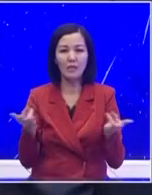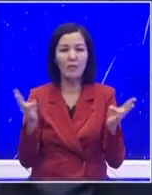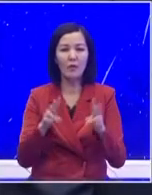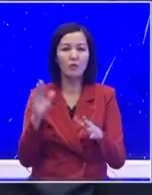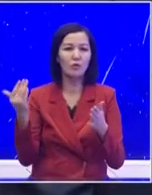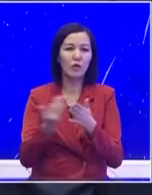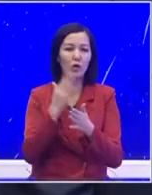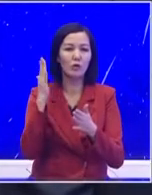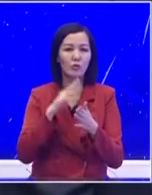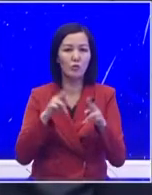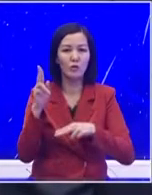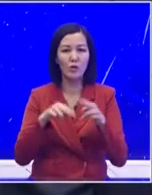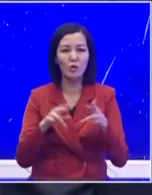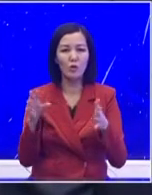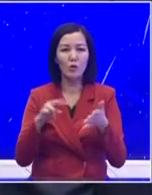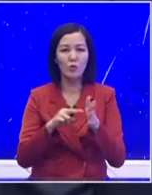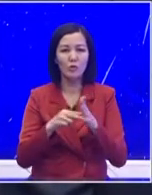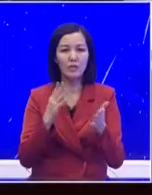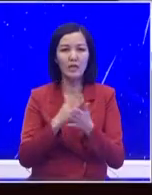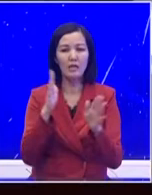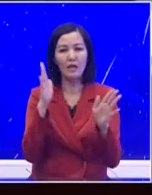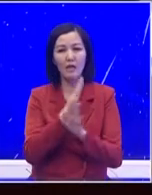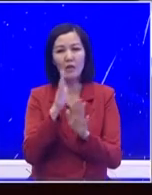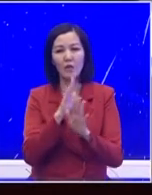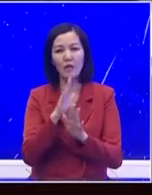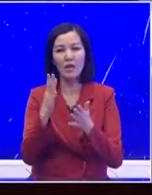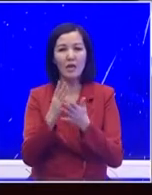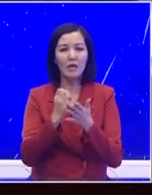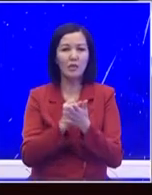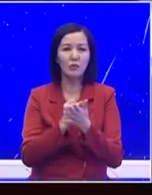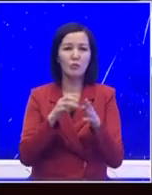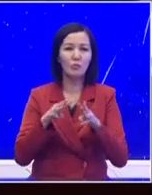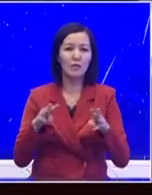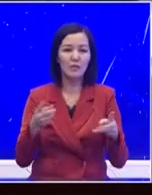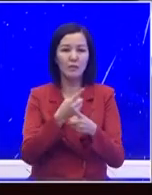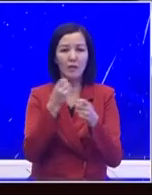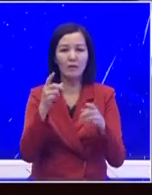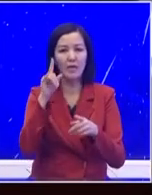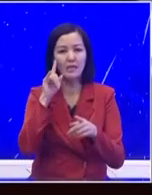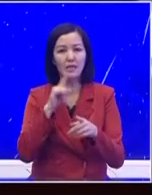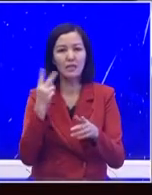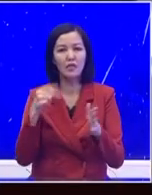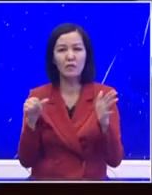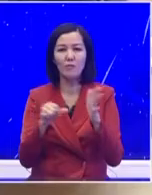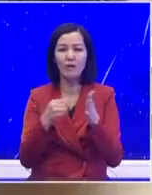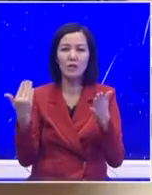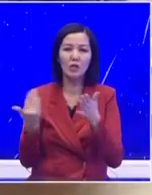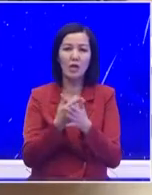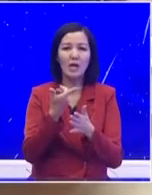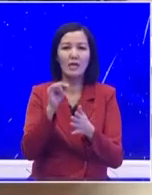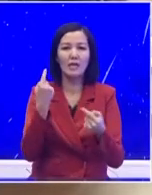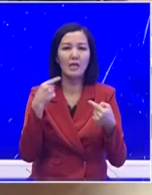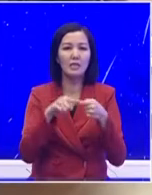су қоймаларын салу көзделген. Экология, геология және табиғи ресурстар министрінің мәліметінше, Қазақстанда 26